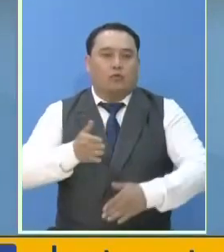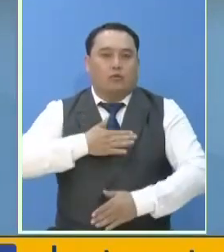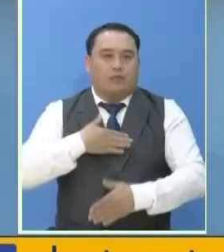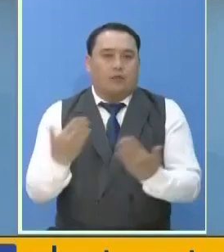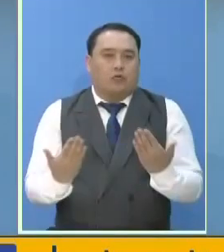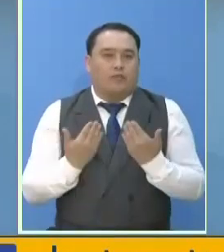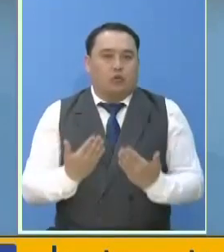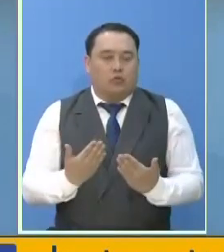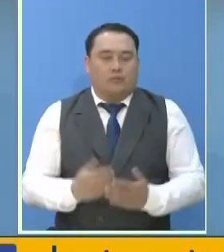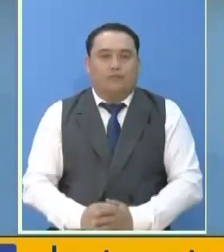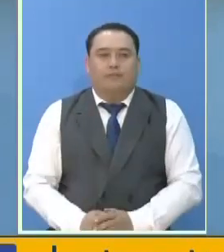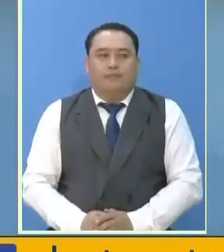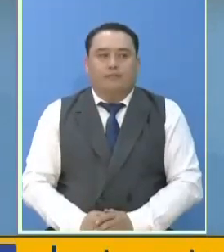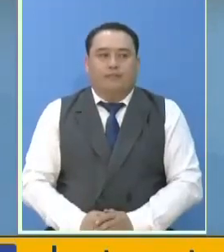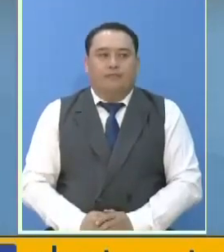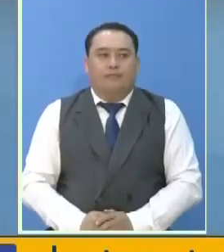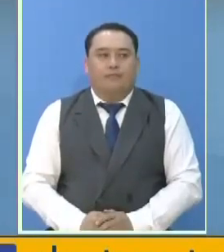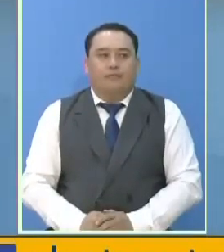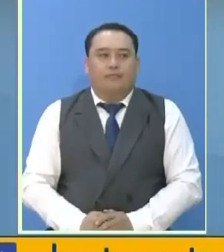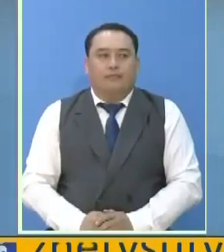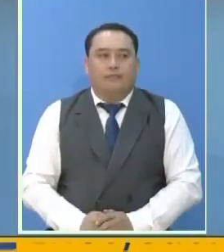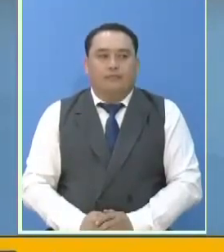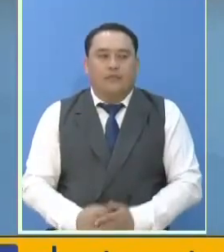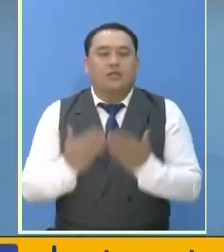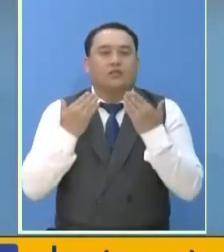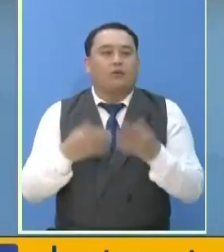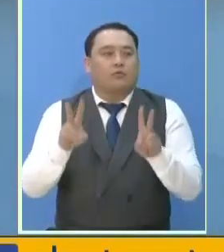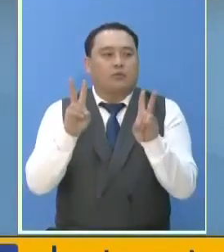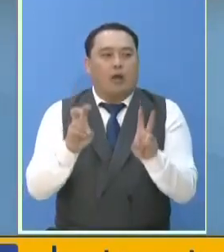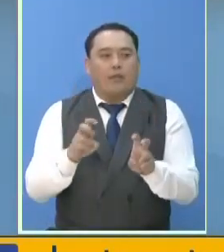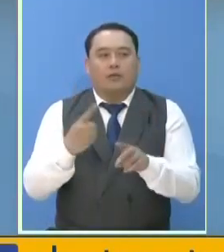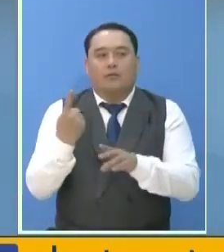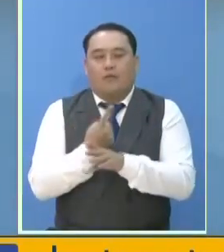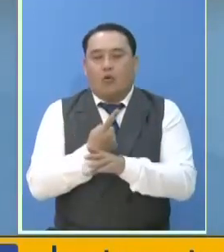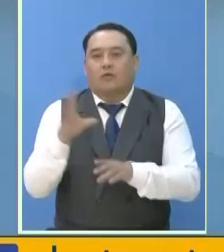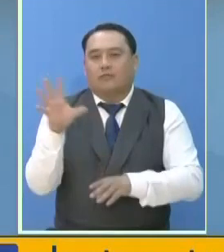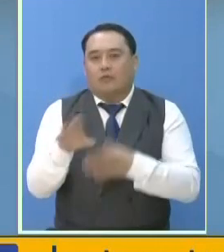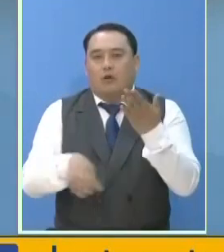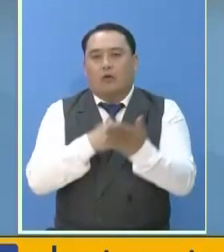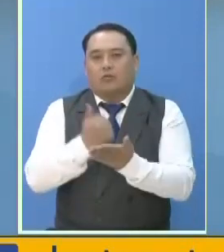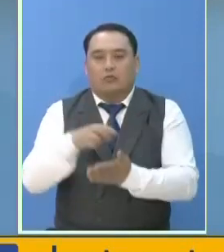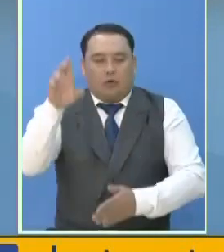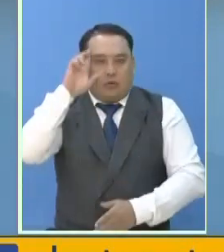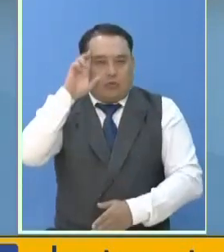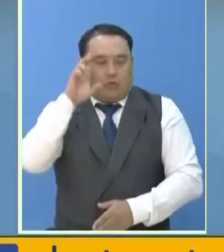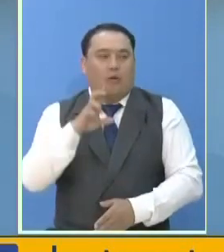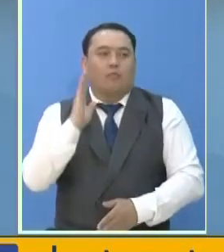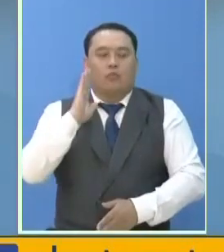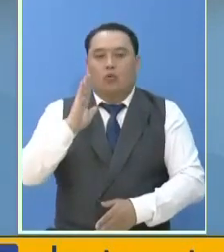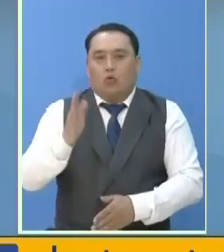осуществляет мой коллега Марат Жумабеков. Пожалуй, сегодня тема номер один для всех государственных служащих – это